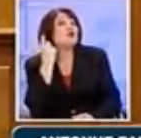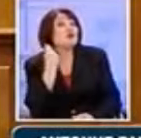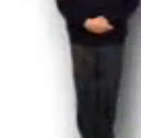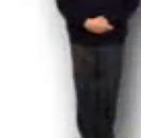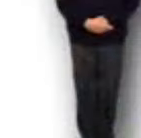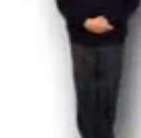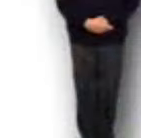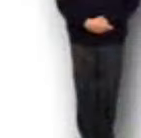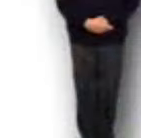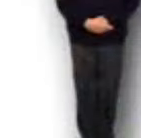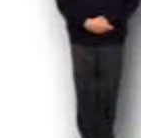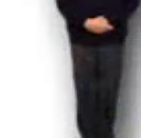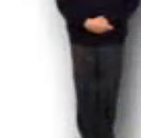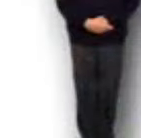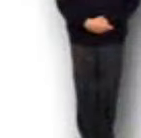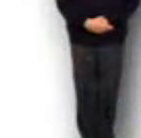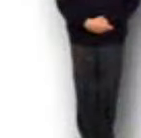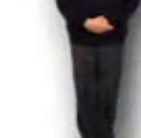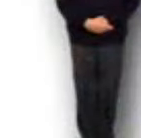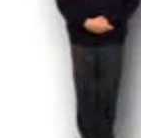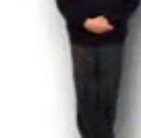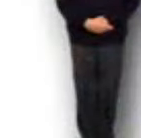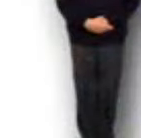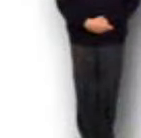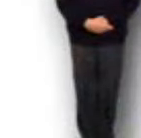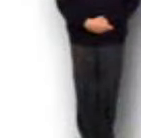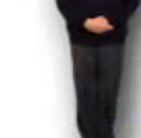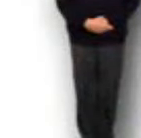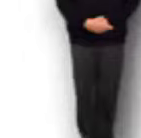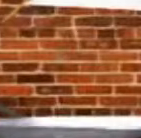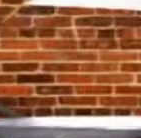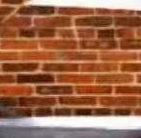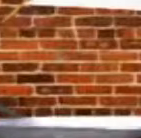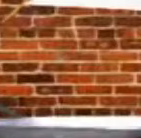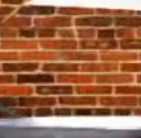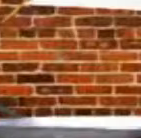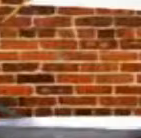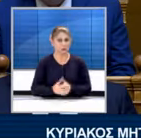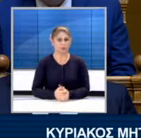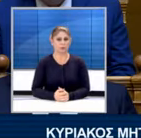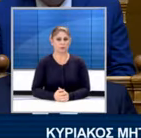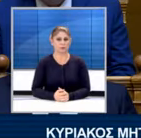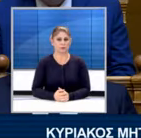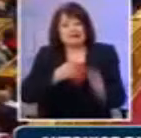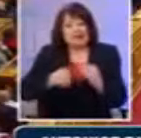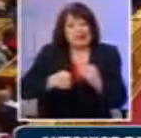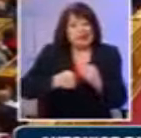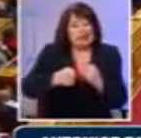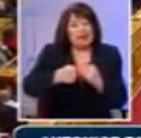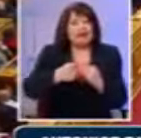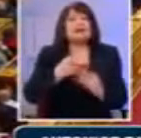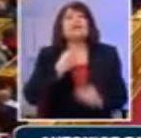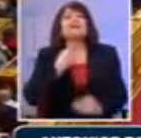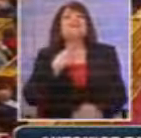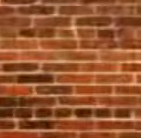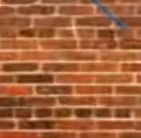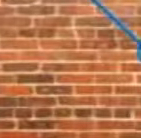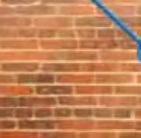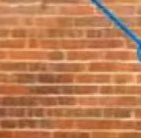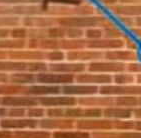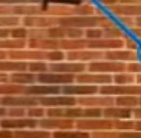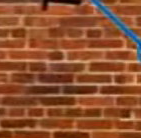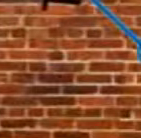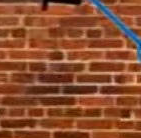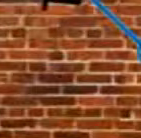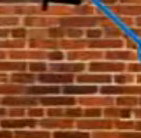όλοι μας. Μάθε πως θα γίνεις τσάντρας από τον μέτρ του είδους. Τσαντρική σχολή. Έλα με φόρα. Σας αρέσει τεθλασμένη?